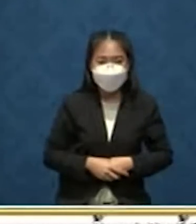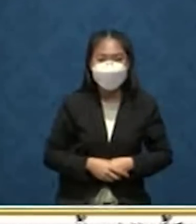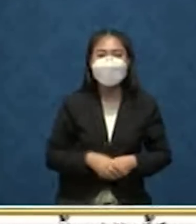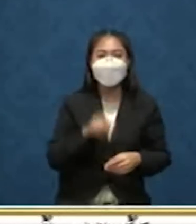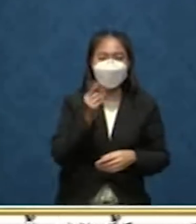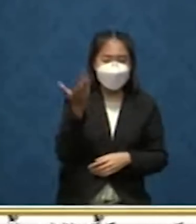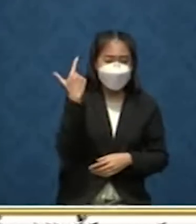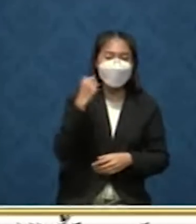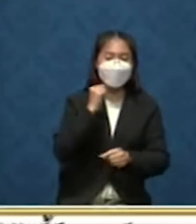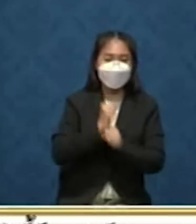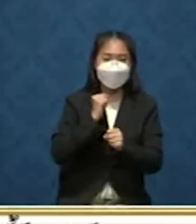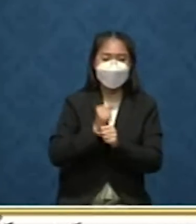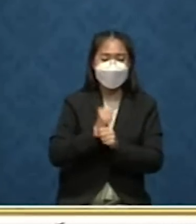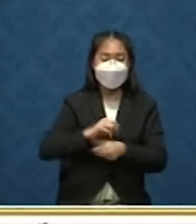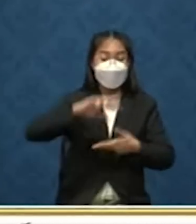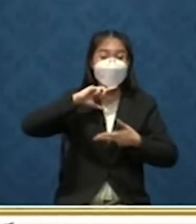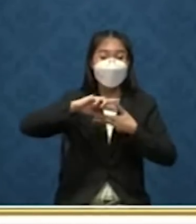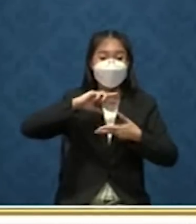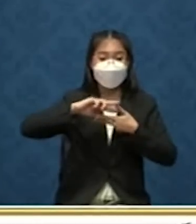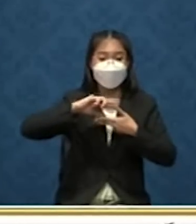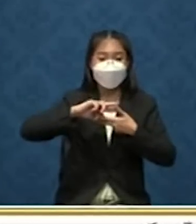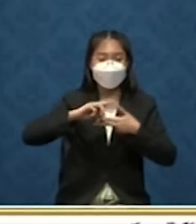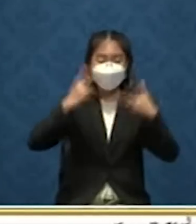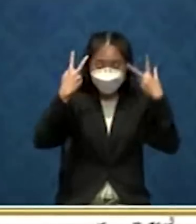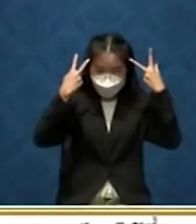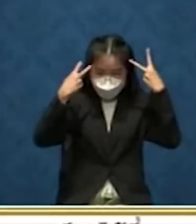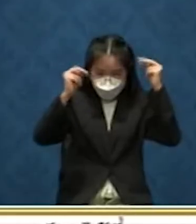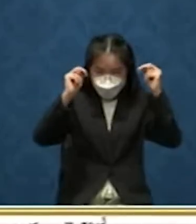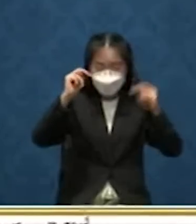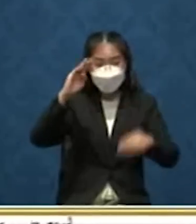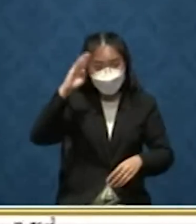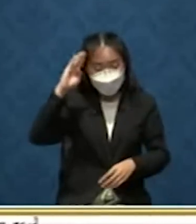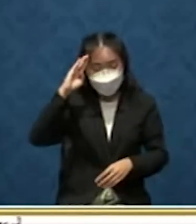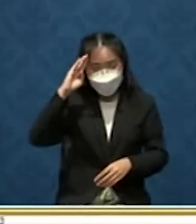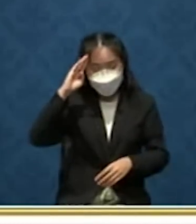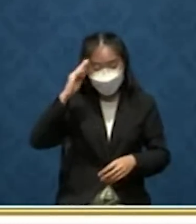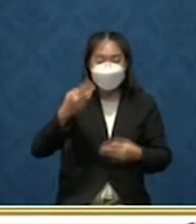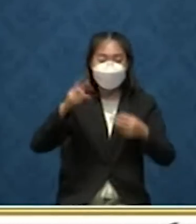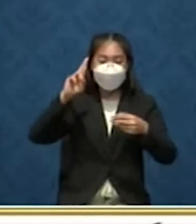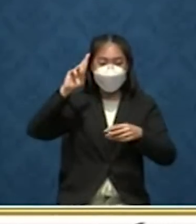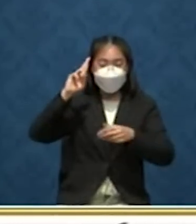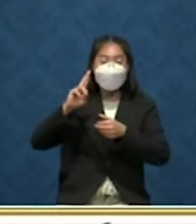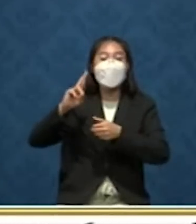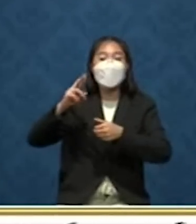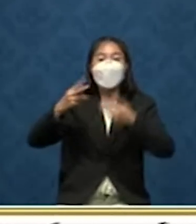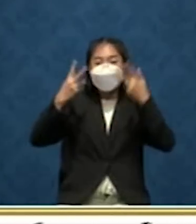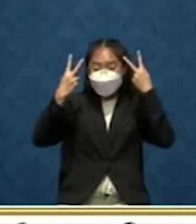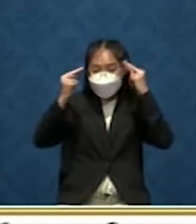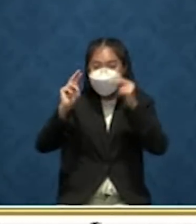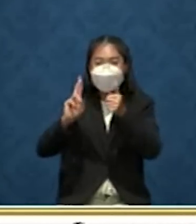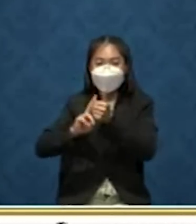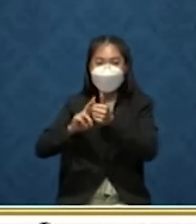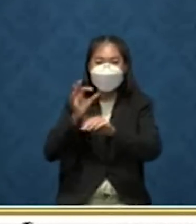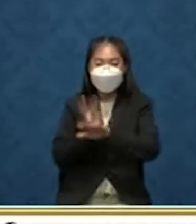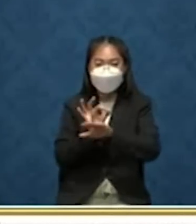พลงประชาลัศในวันที่ผลเอกประยุติกัผลเอกประวิยังพอชื่นมื่นกอยู่มียอดเงินบริจากเข้าพัก